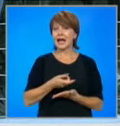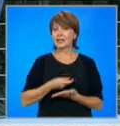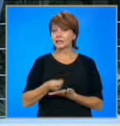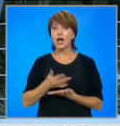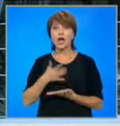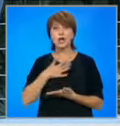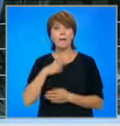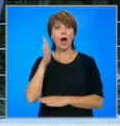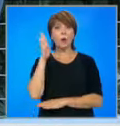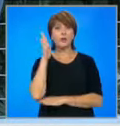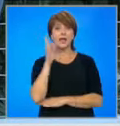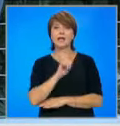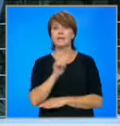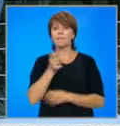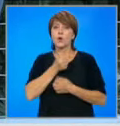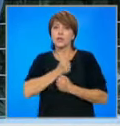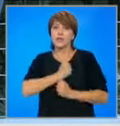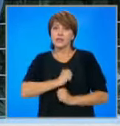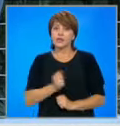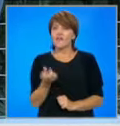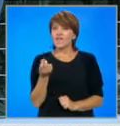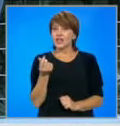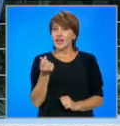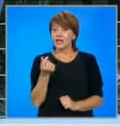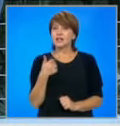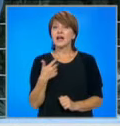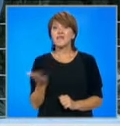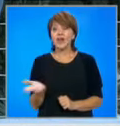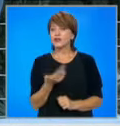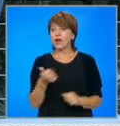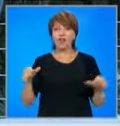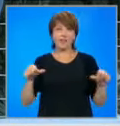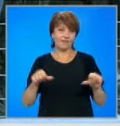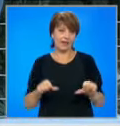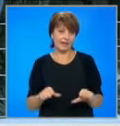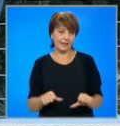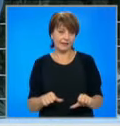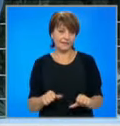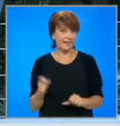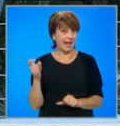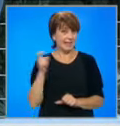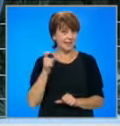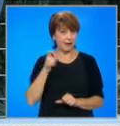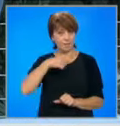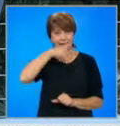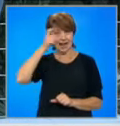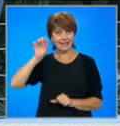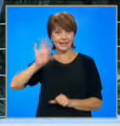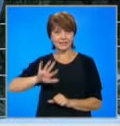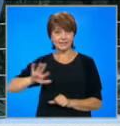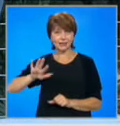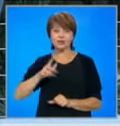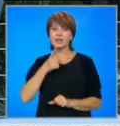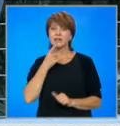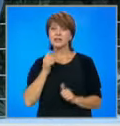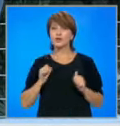цялото Черноморие, които не могат да издържат финансово и са на прага на фалита. Очертава ли се пореден слаб летен сезон и защо туристите